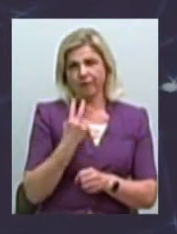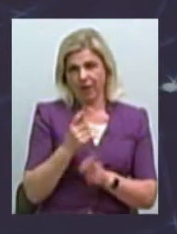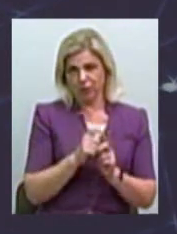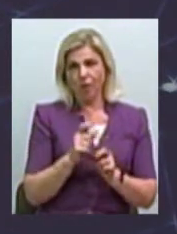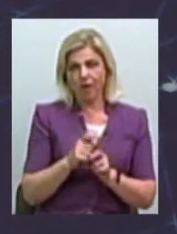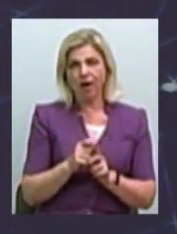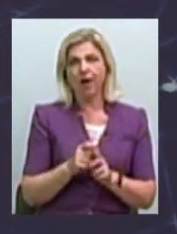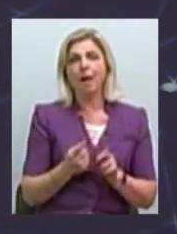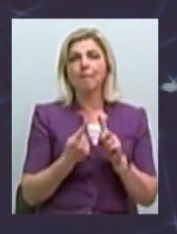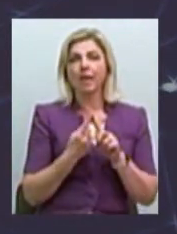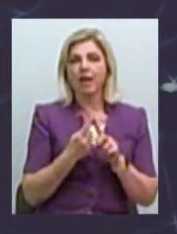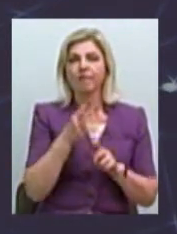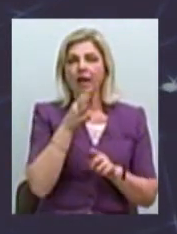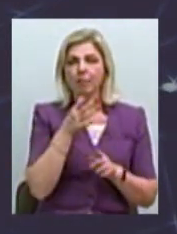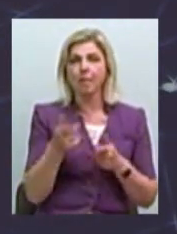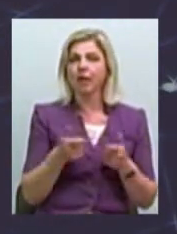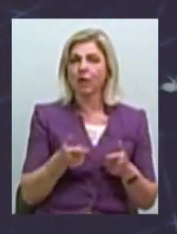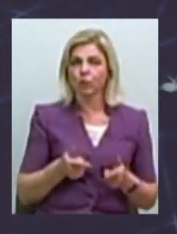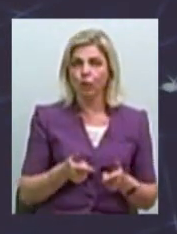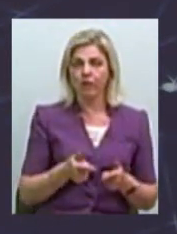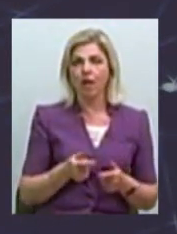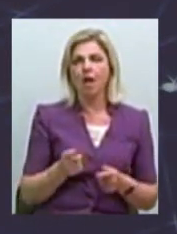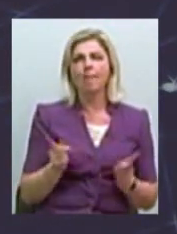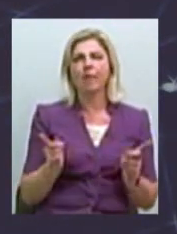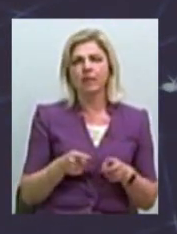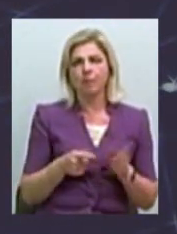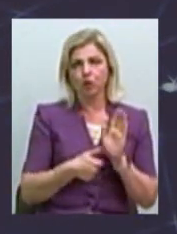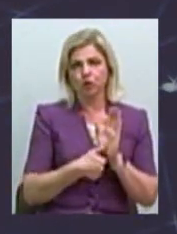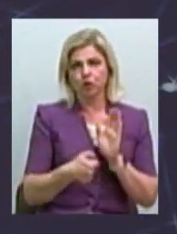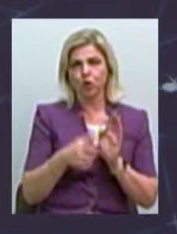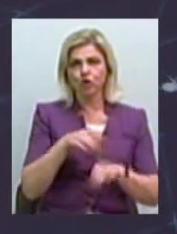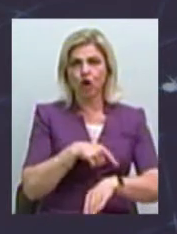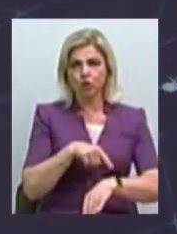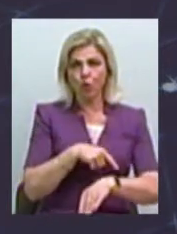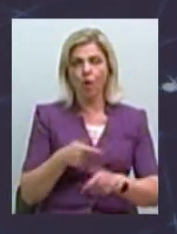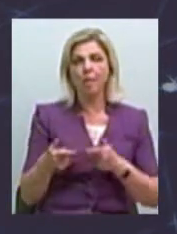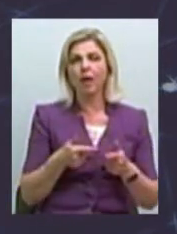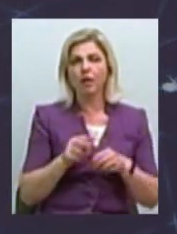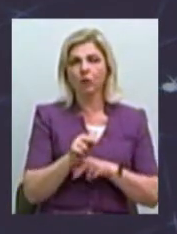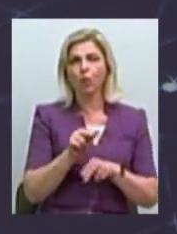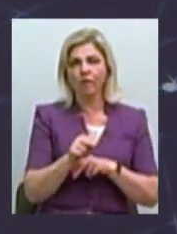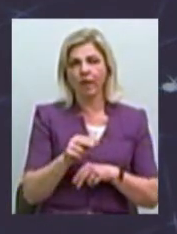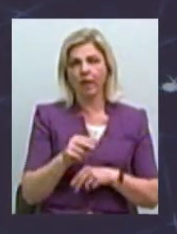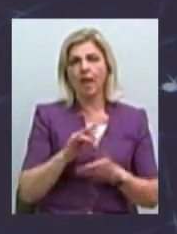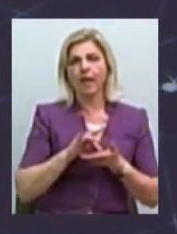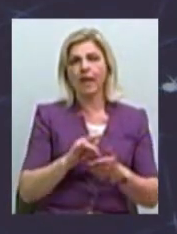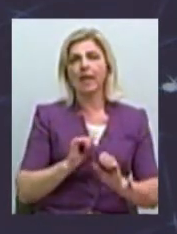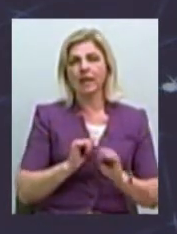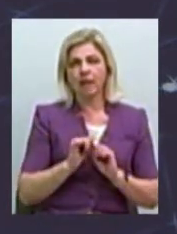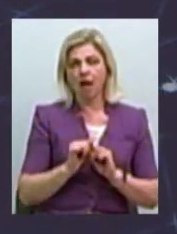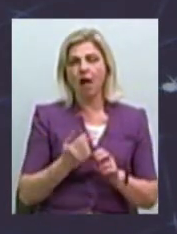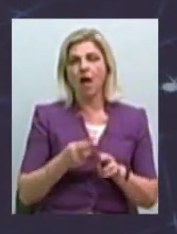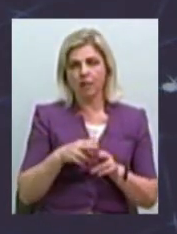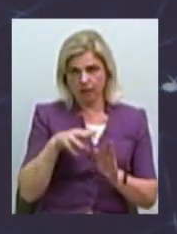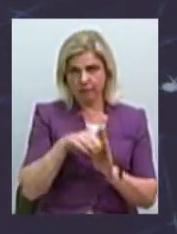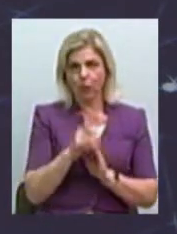во-первых, время подготовки, то есть минимально 600 часов подготовки гида, это серьезные программы, куда включается не